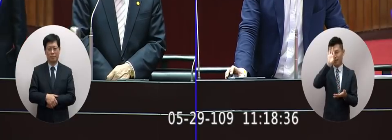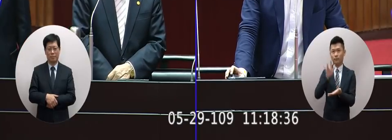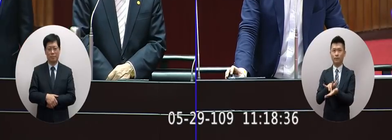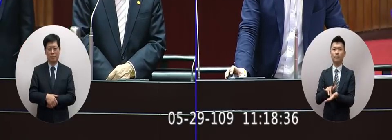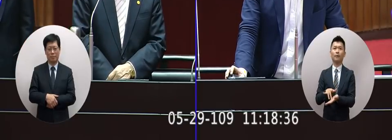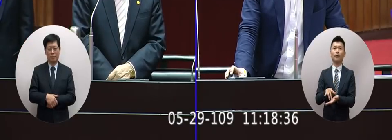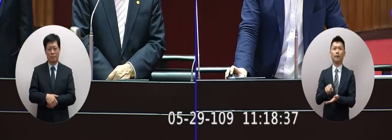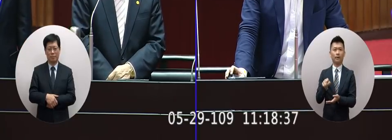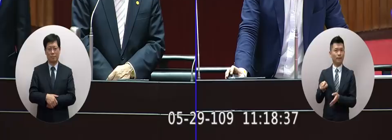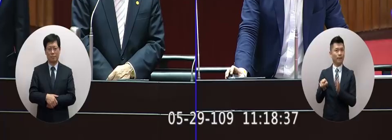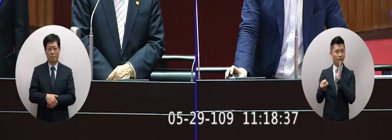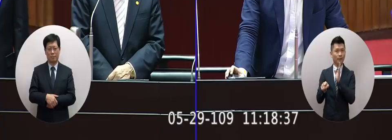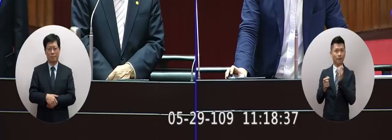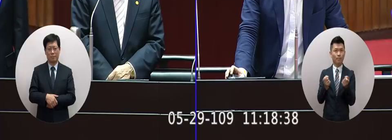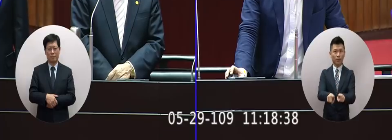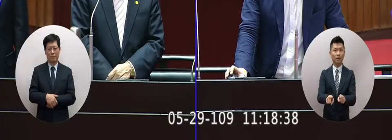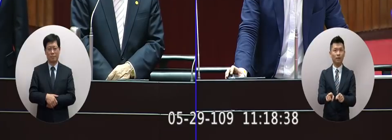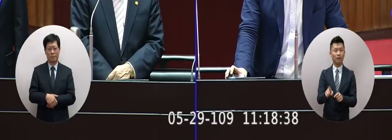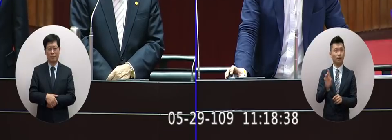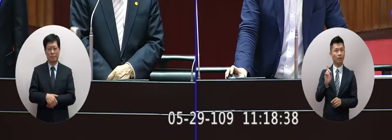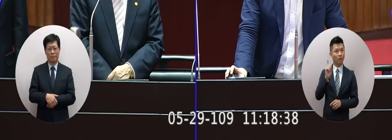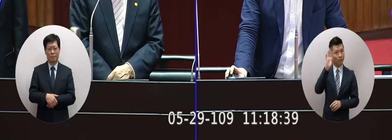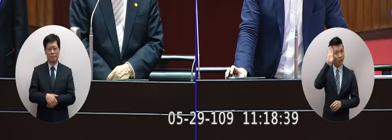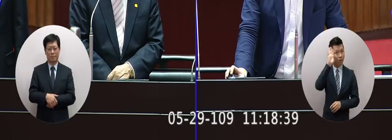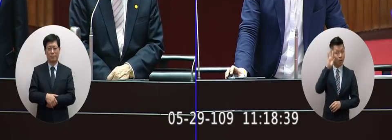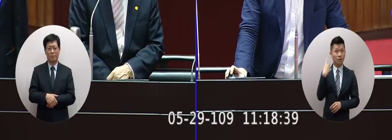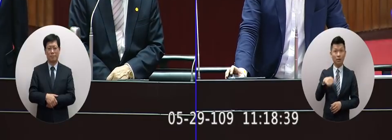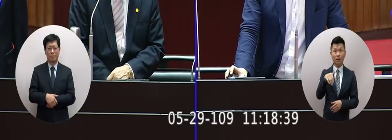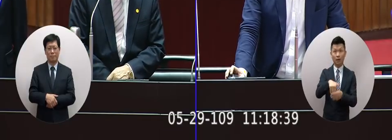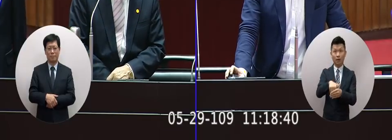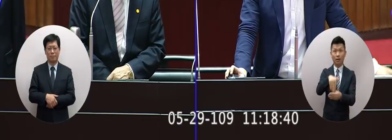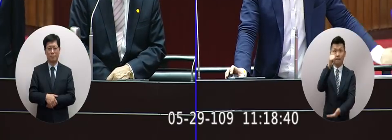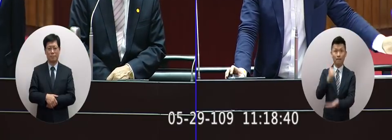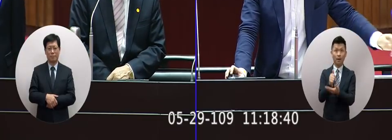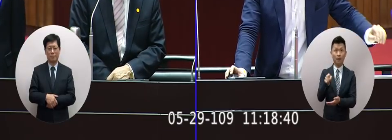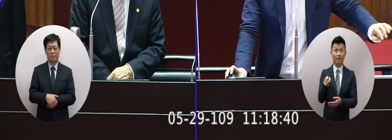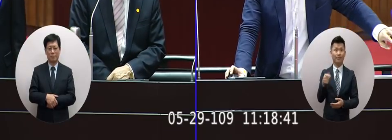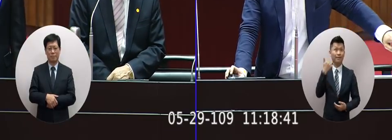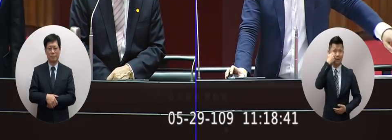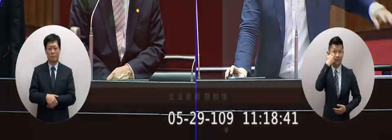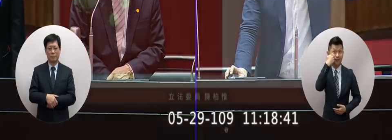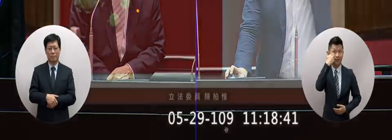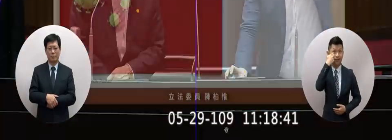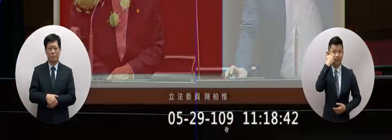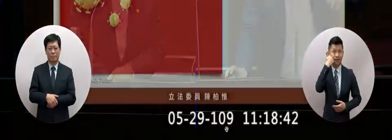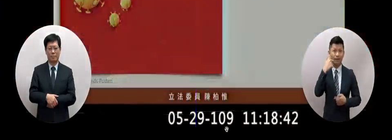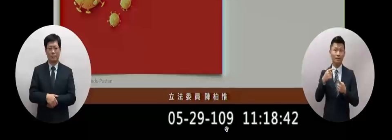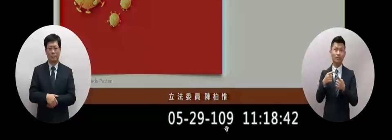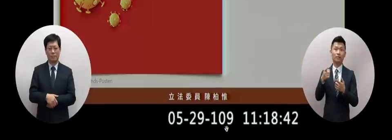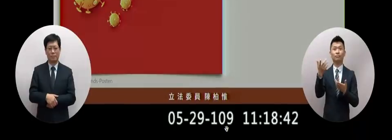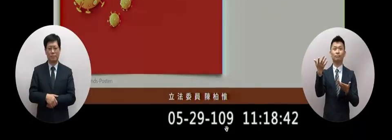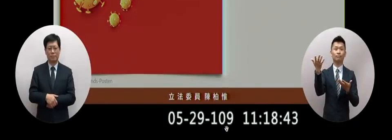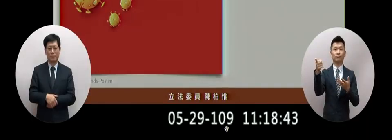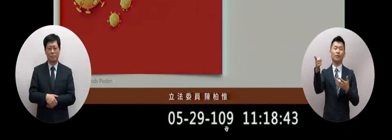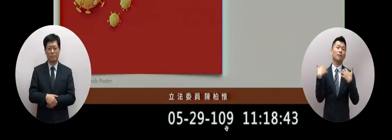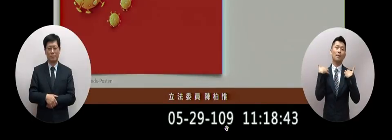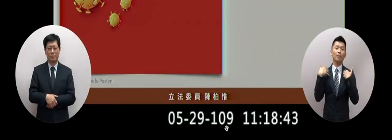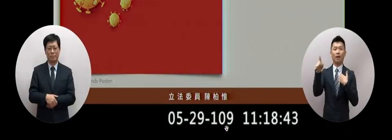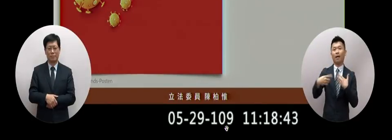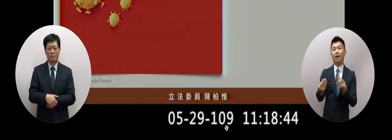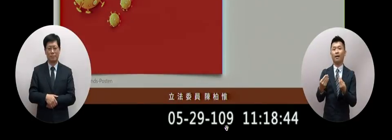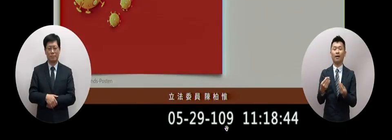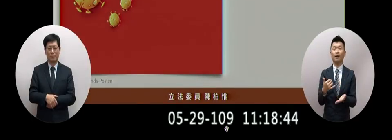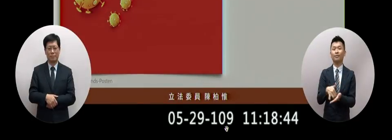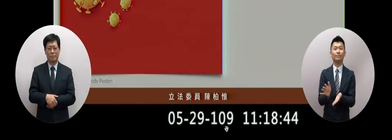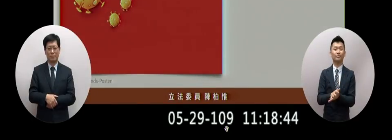毒啦，哇，这个话竟然听会落，啊，伊阁予伊选到，啊，这个人呢，即马嘛，哦，非得伊咧无用伊的代志，我都不